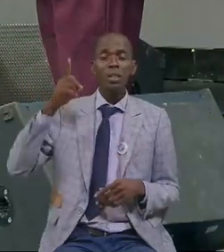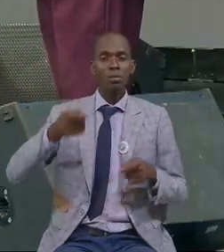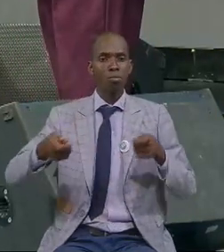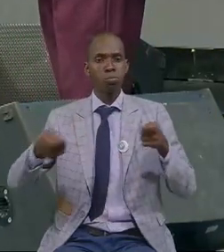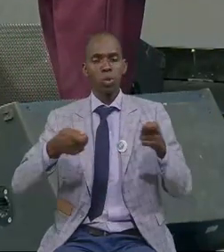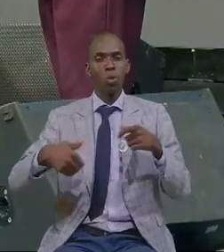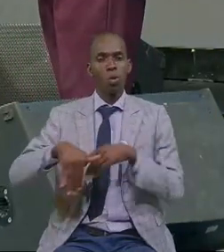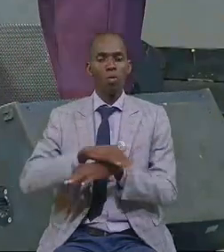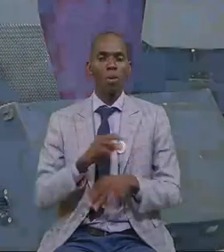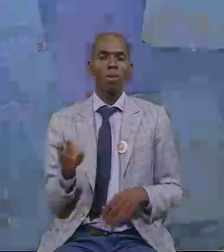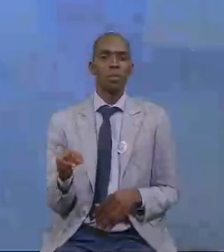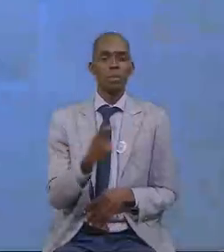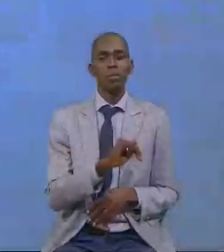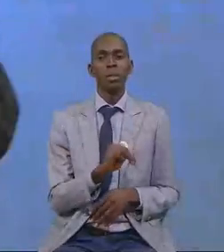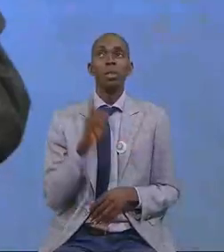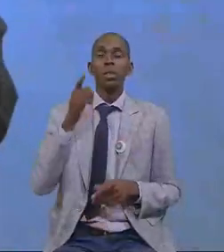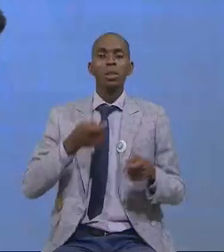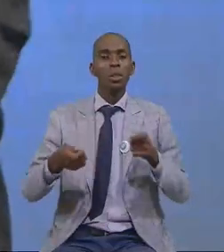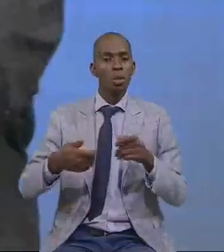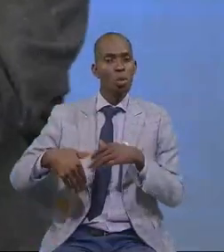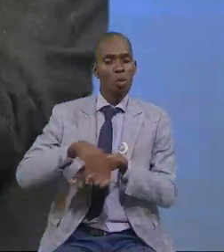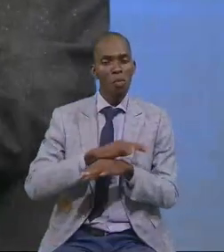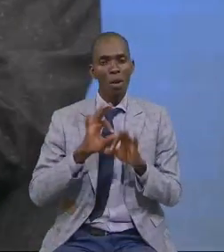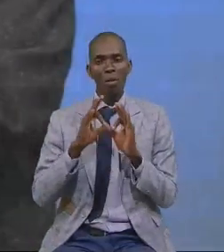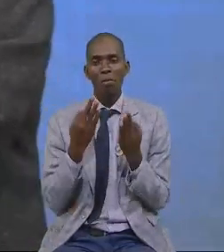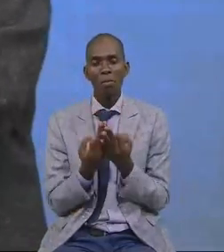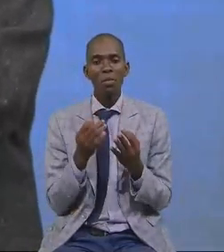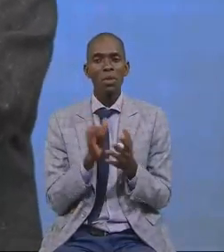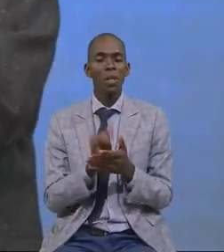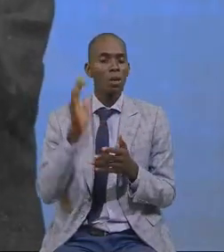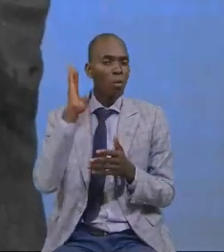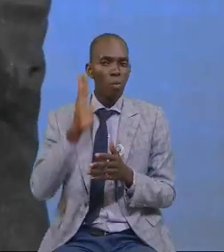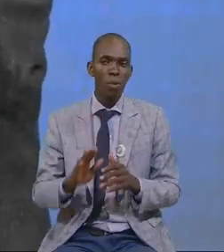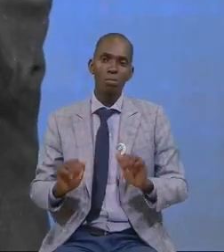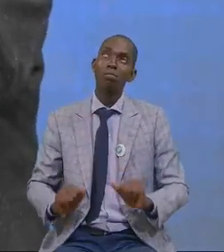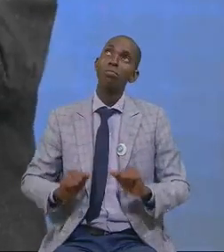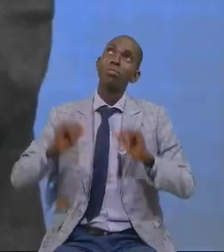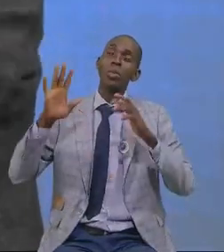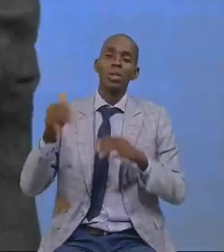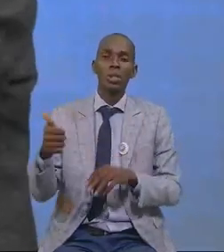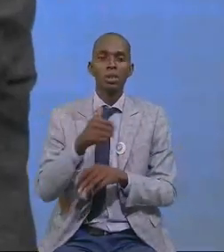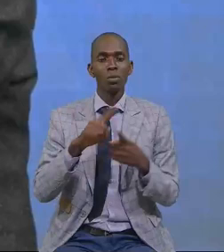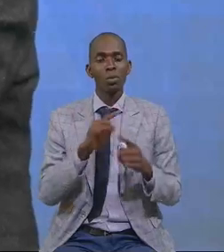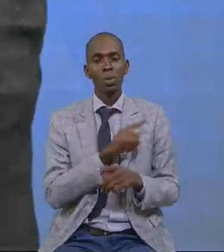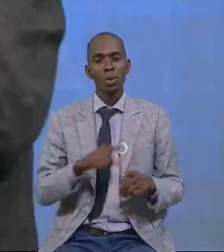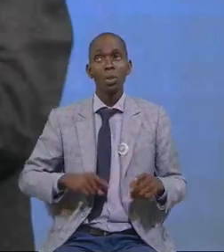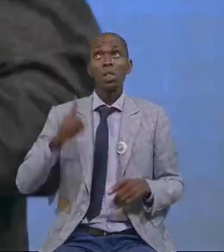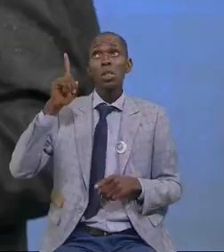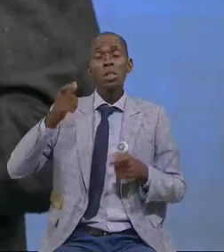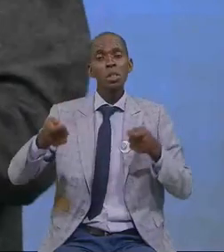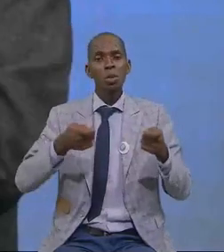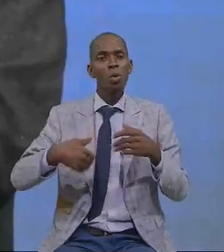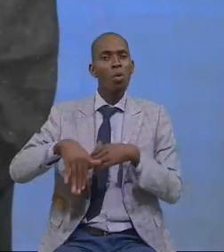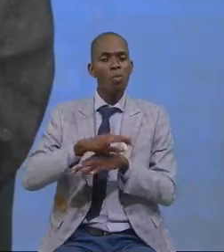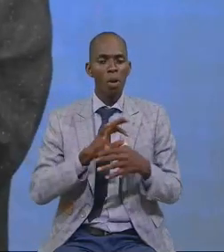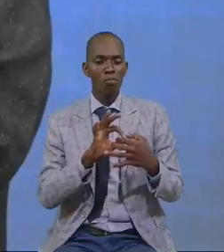sur ces gens. Il règne sur les familles qui se donnent au Seigneur. Il règne sur les